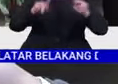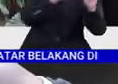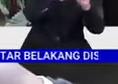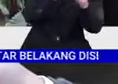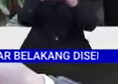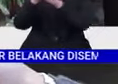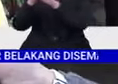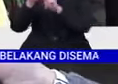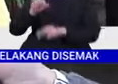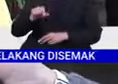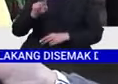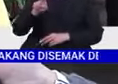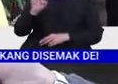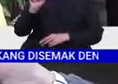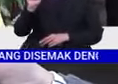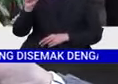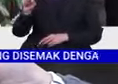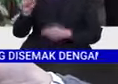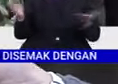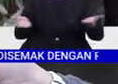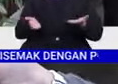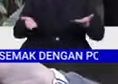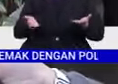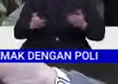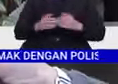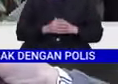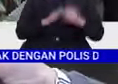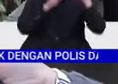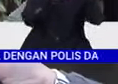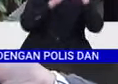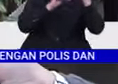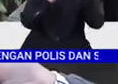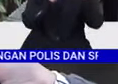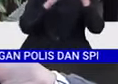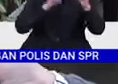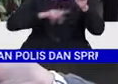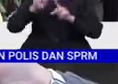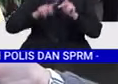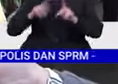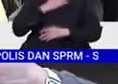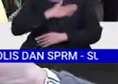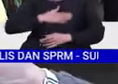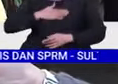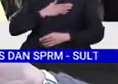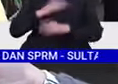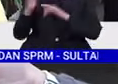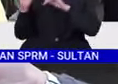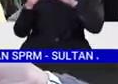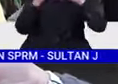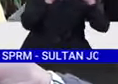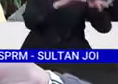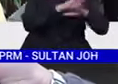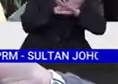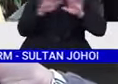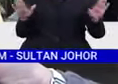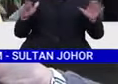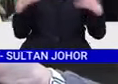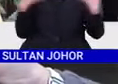sekitar kampung gosong nih seharga penduduk Kampung boleh datang Ajeng jangan